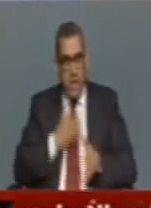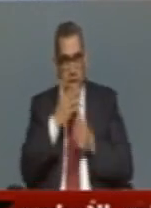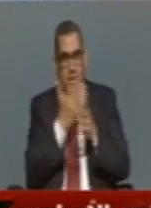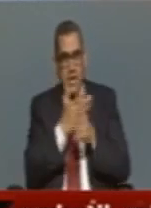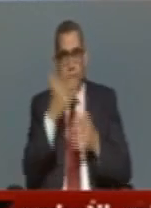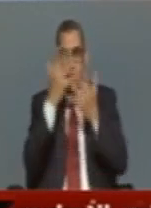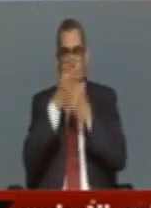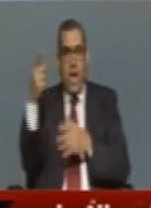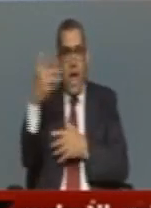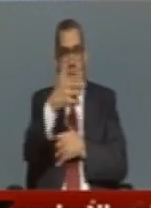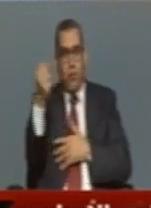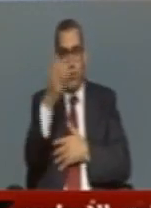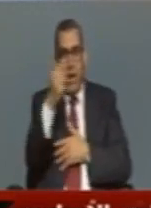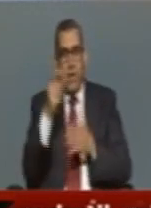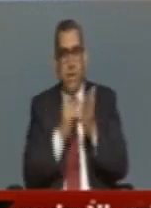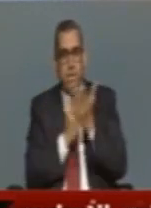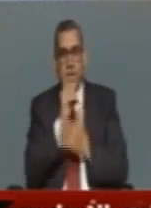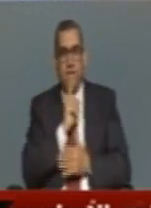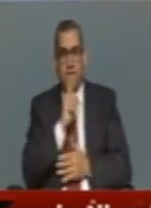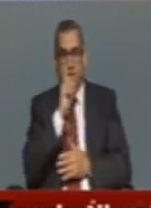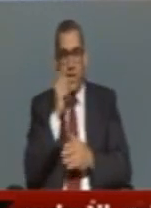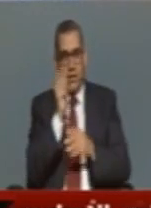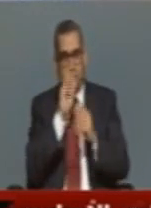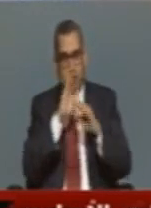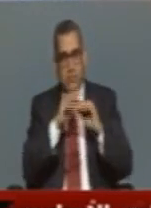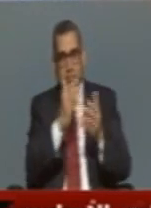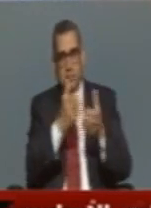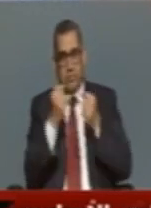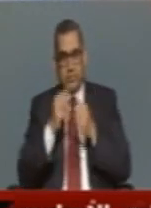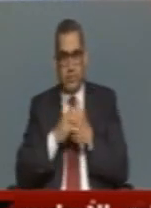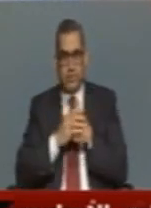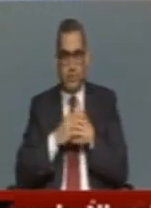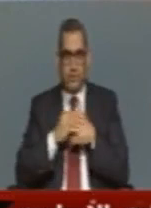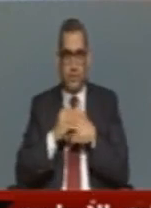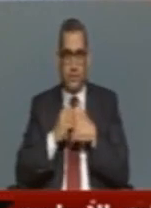في التعليم الفني بدأت تزيد.